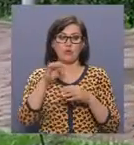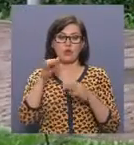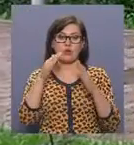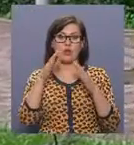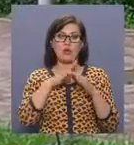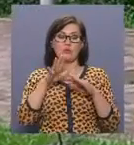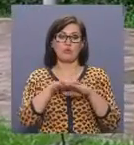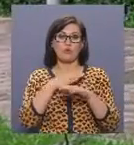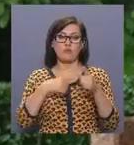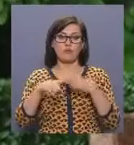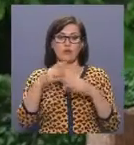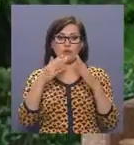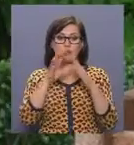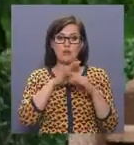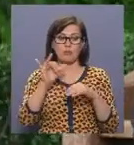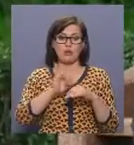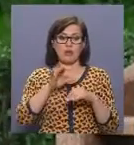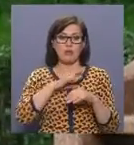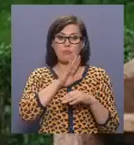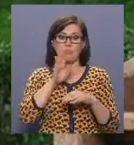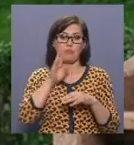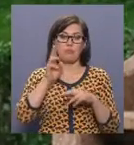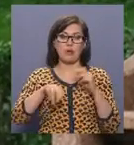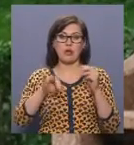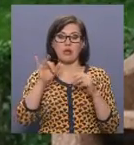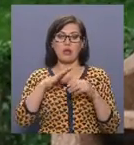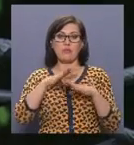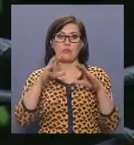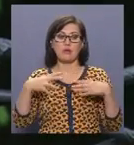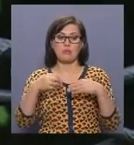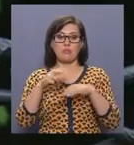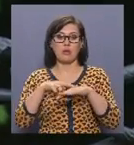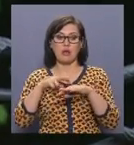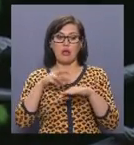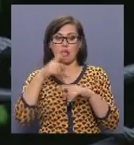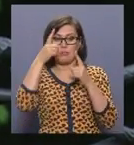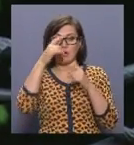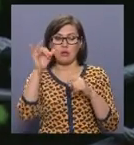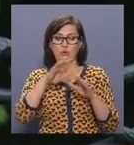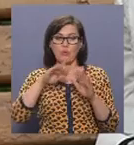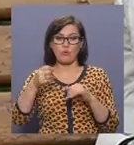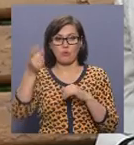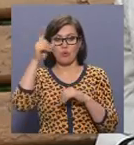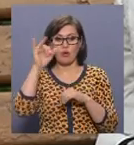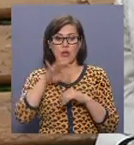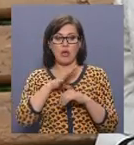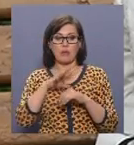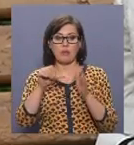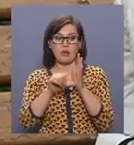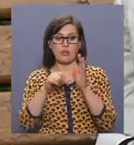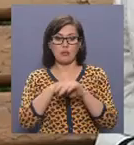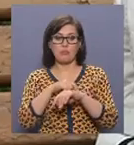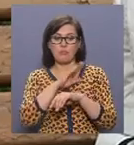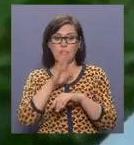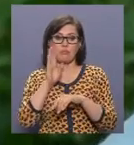ұзақ уақытқа дейін оралмаған. Ойда жоқта жоғалған аналарын іздеп бала-шағасы полицияға хабар беріпті. Кейін анықталғандай 6 сағат бойы